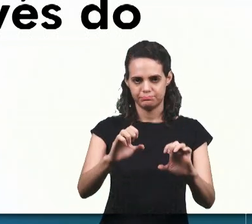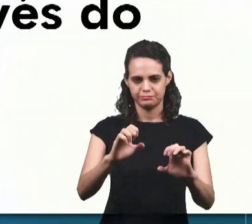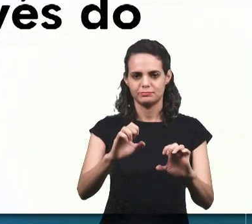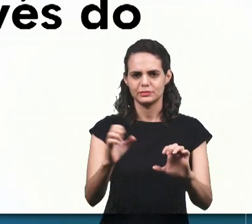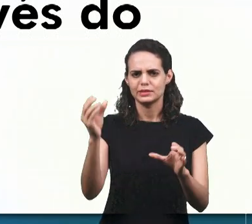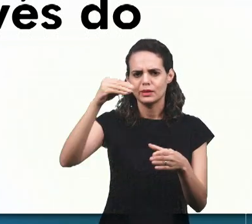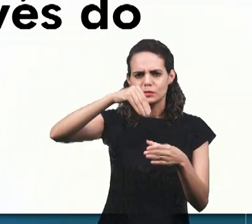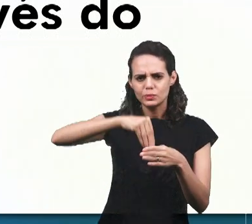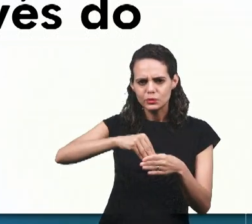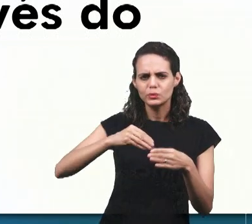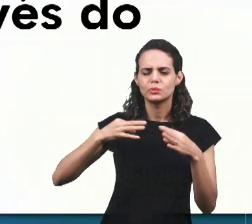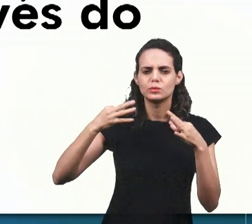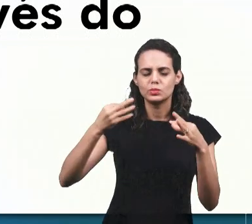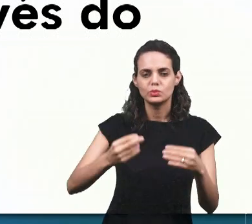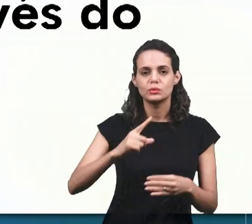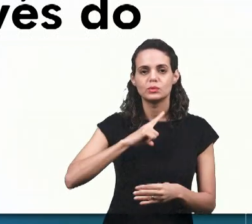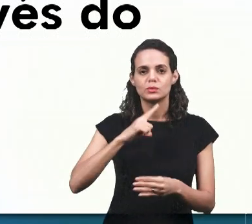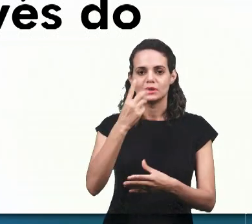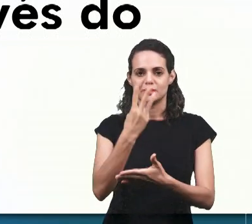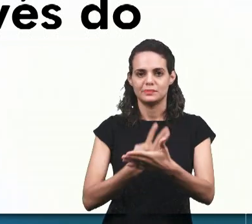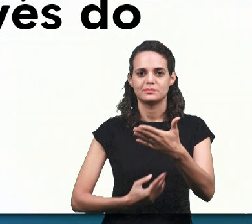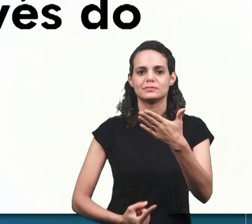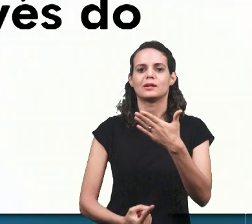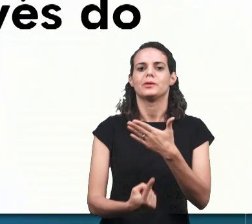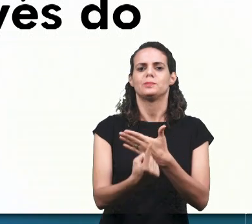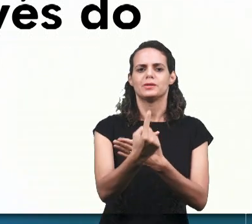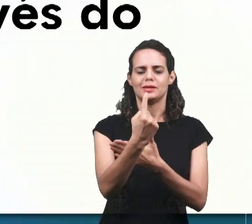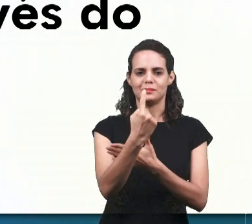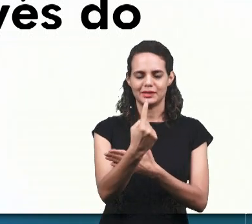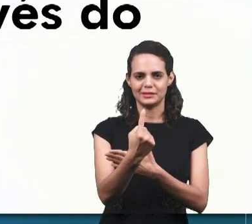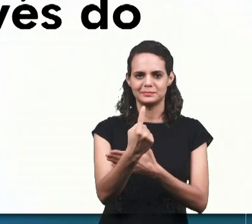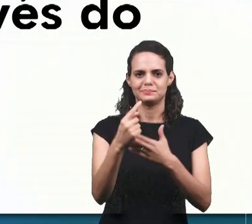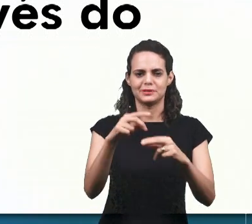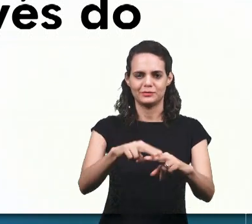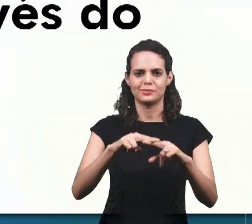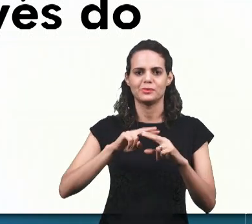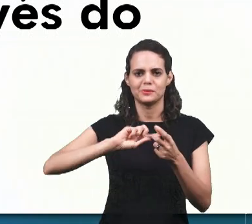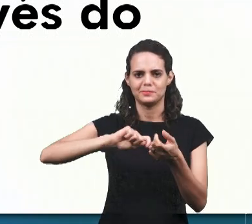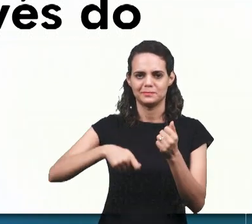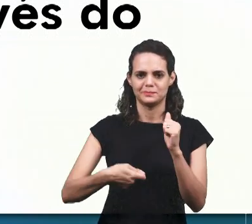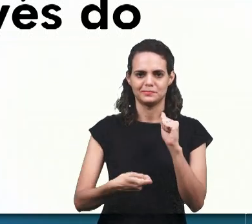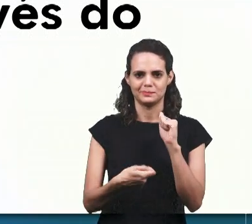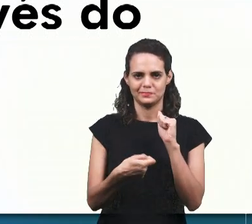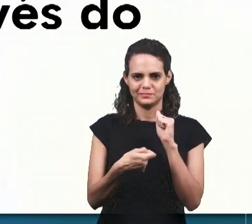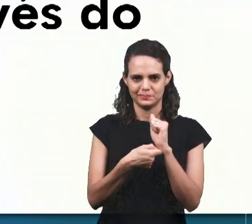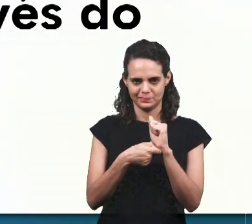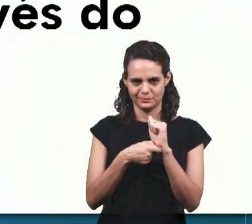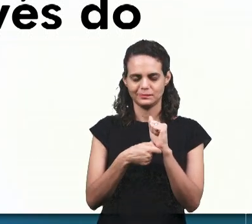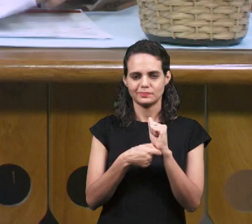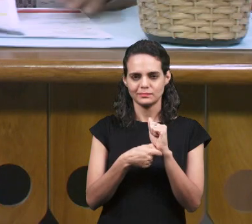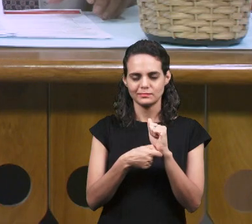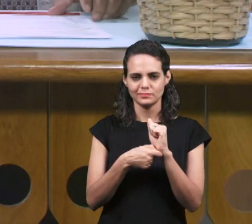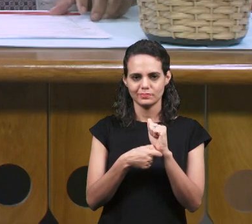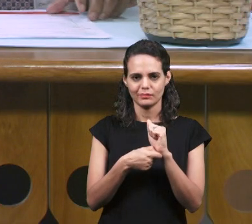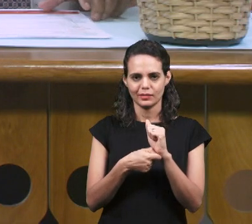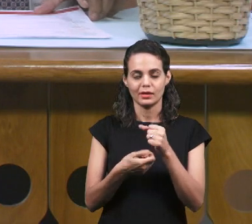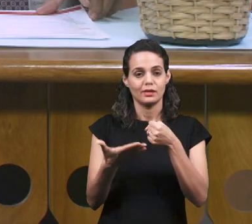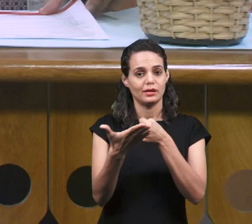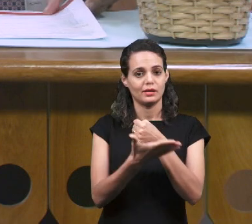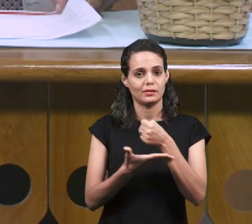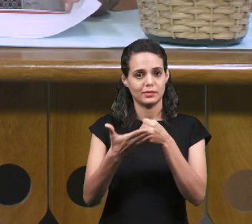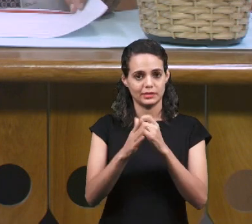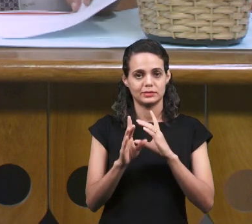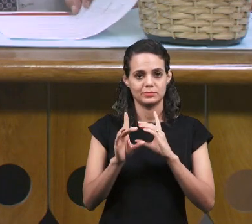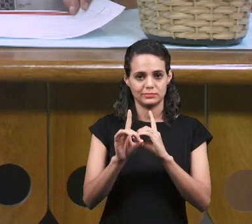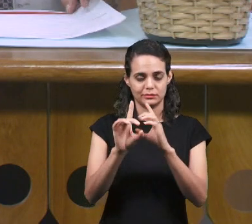la manifestation de la Trinité à travers le mystère. Et le contenu doctrinaire de ce sujet sera